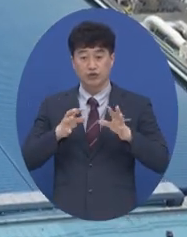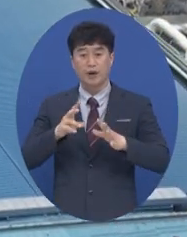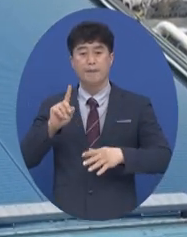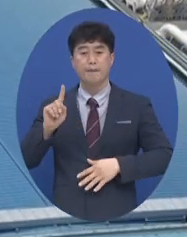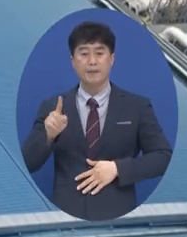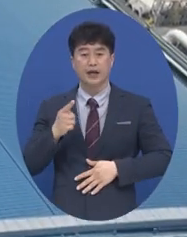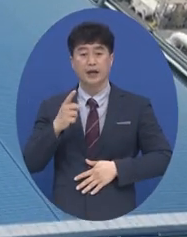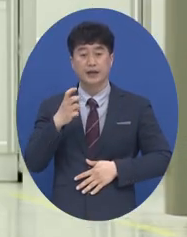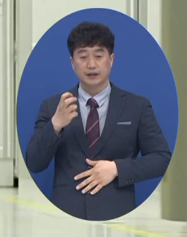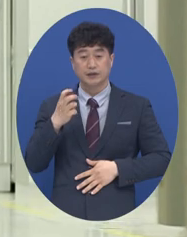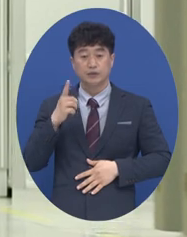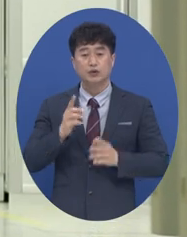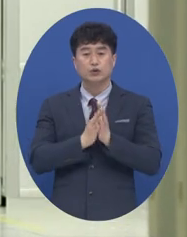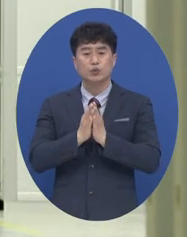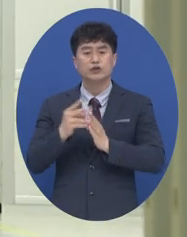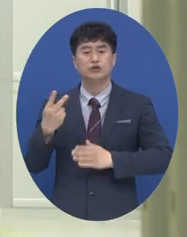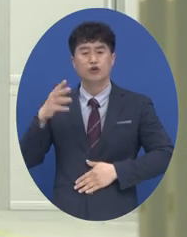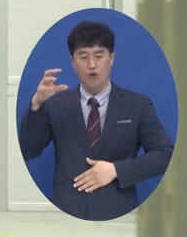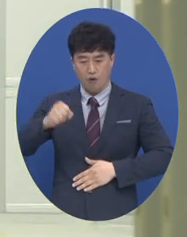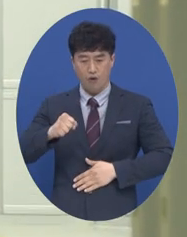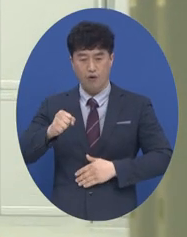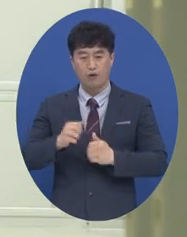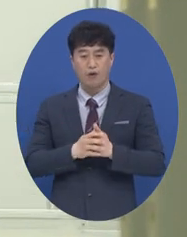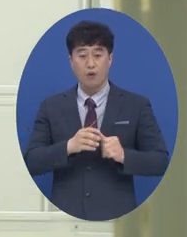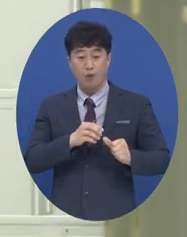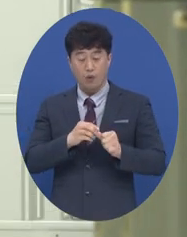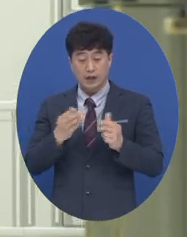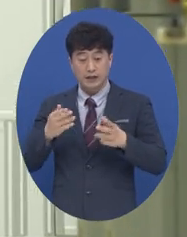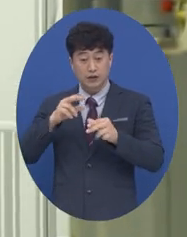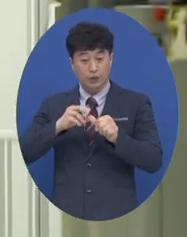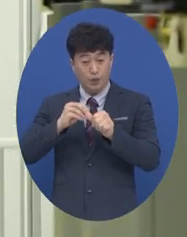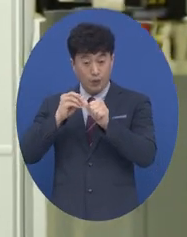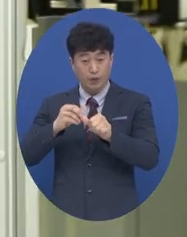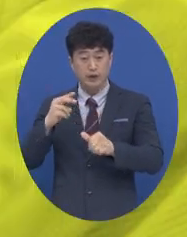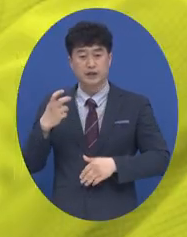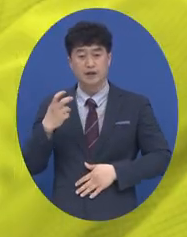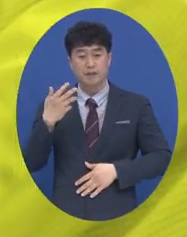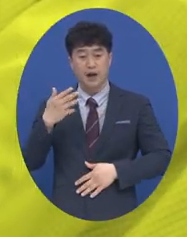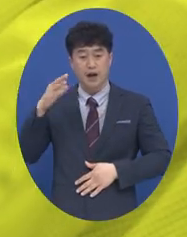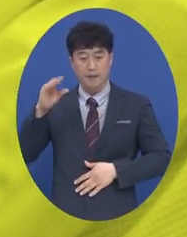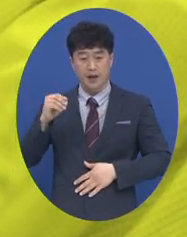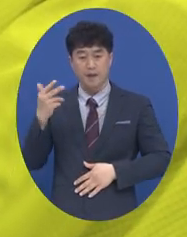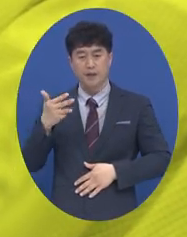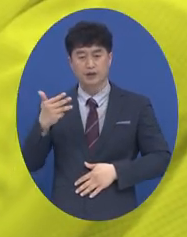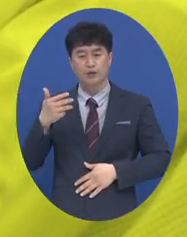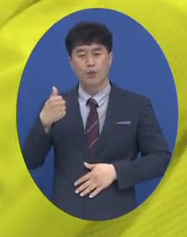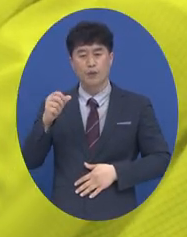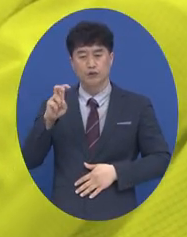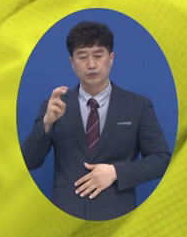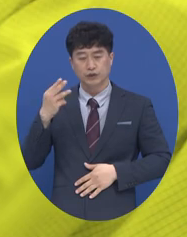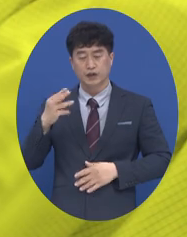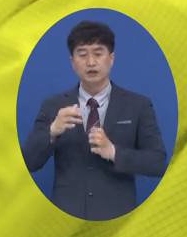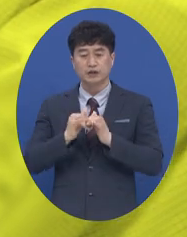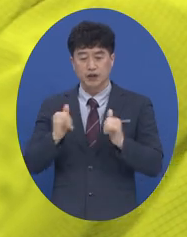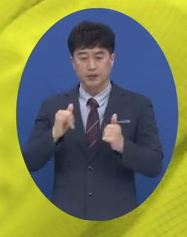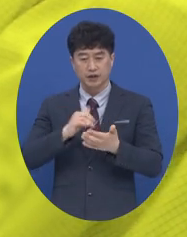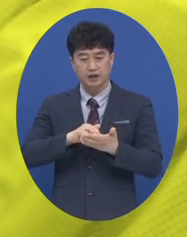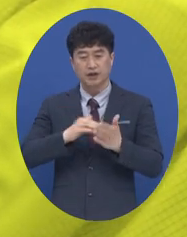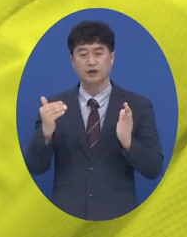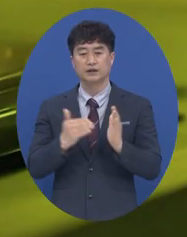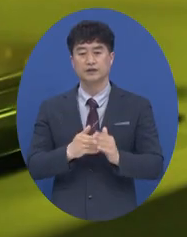투자액은 131조 2천억 원, 고용 창출만 28만